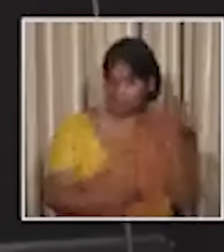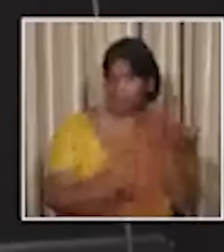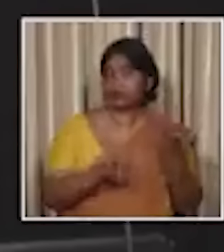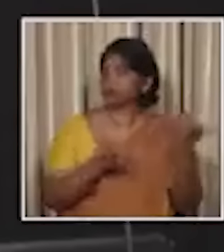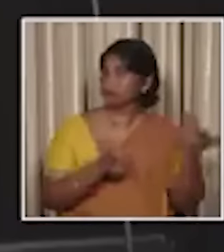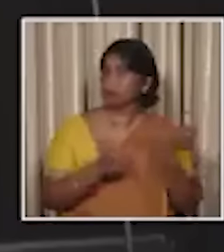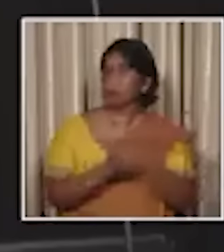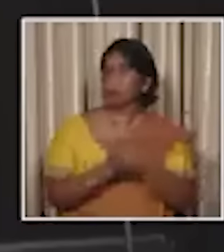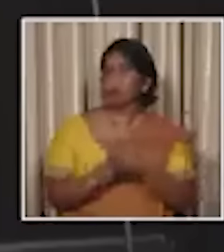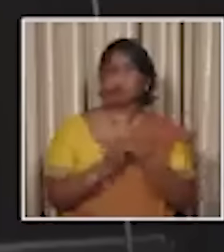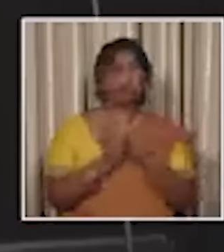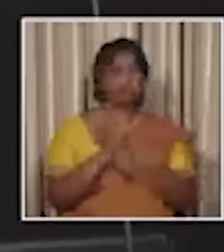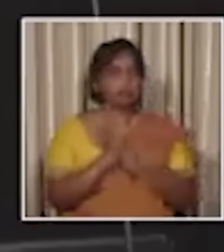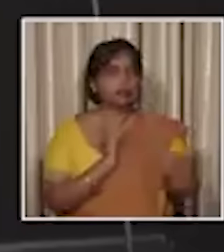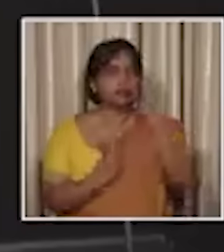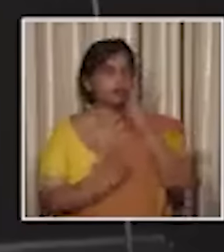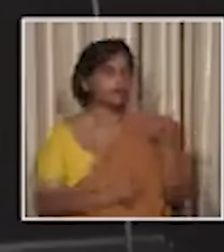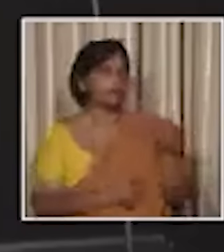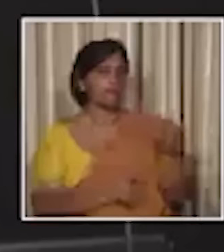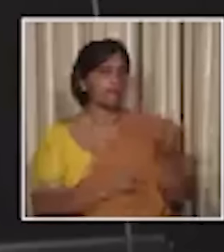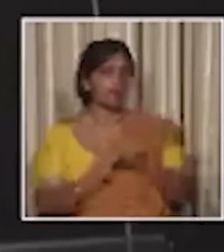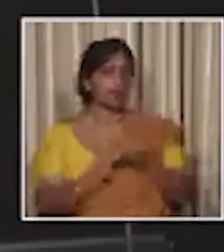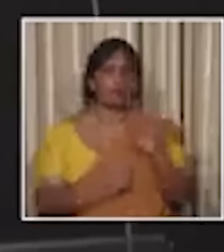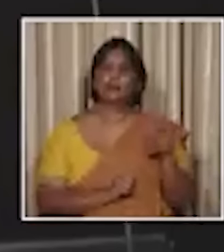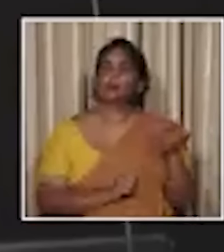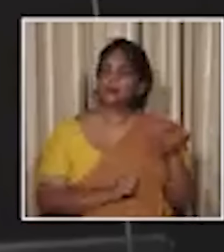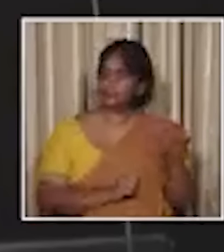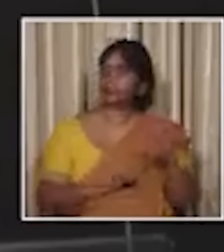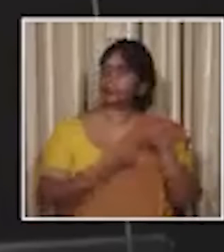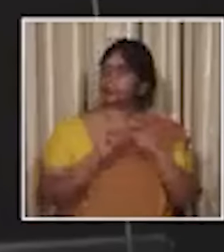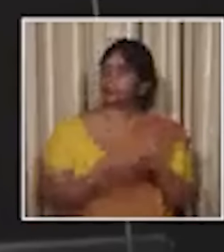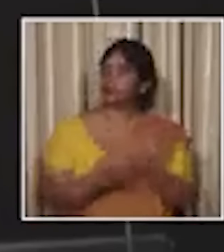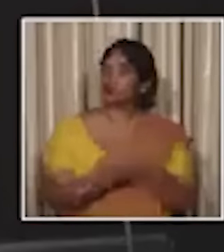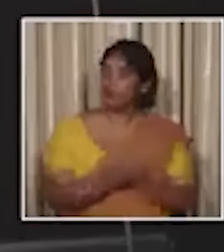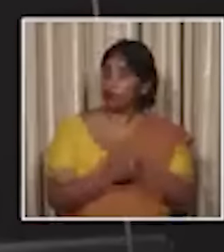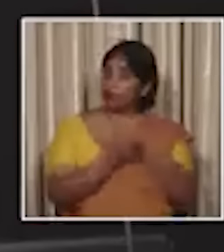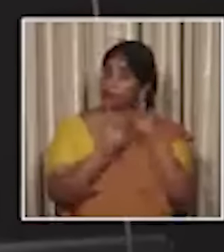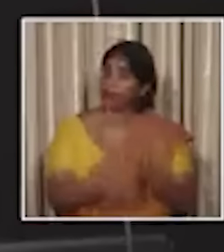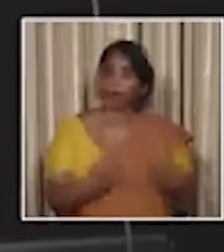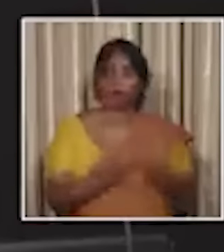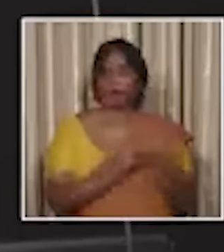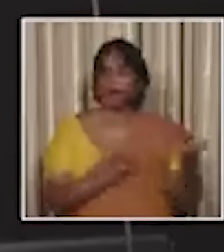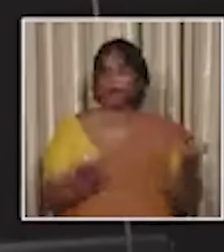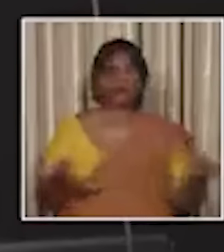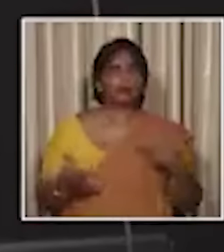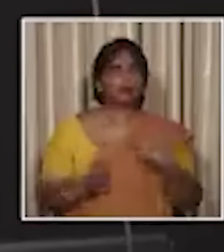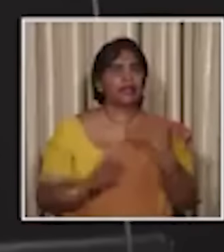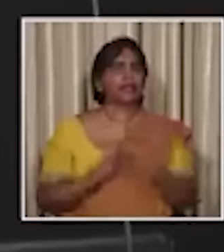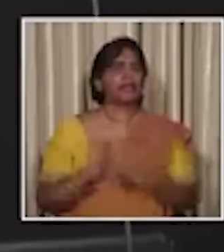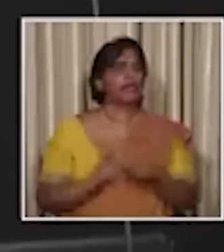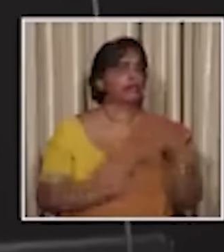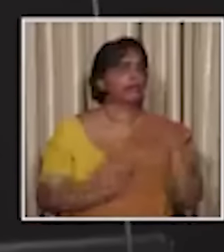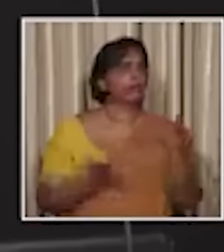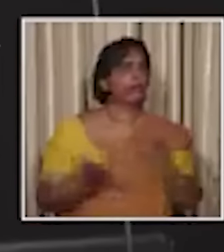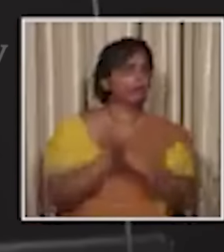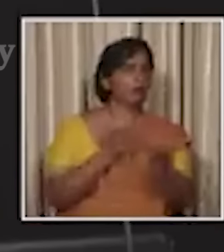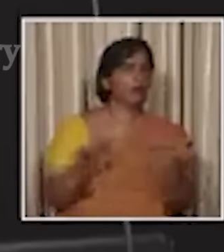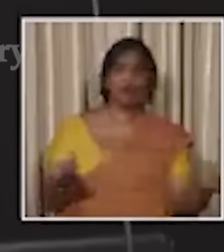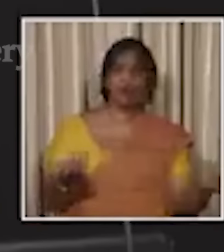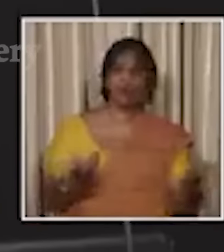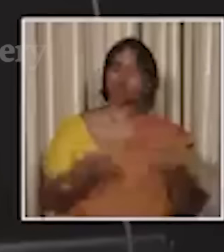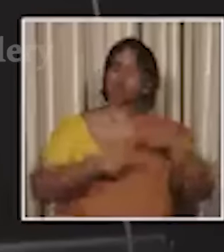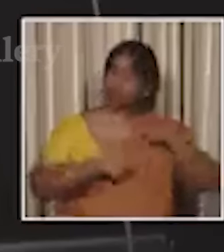போலீஸ் அராஜகம், போலீசினுடைய நிலை இதுதான் இங்கே நடைபெற்றுக் கொண்டிருக்கிறது. இதனைத்தான் நான் திரும்ப திரும்ப இங்கே பதிவு செய்கிறேன். ஏற்கனவே அன்றும்